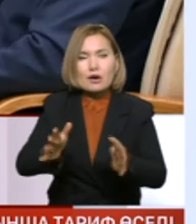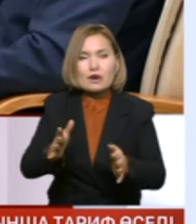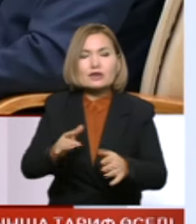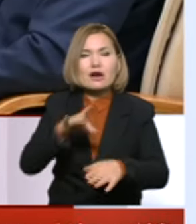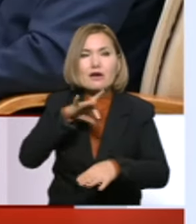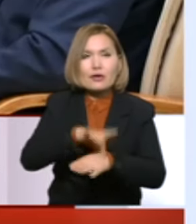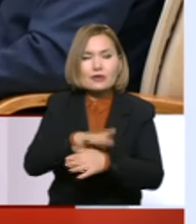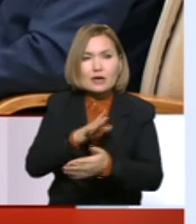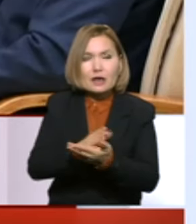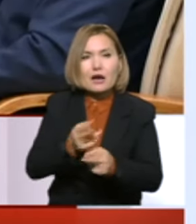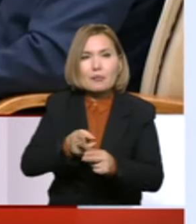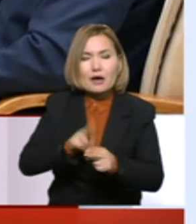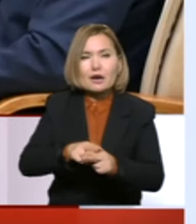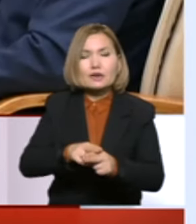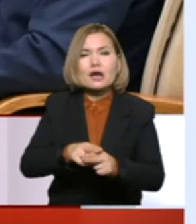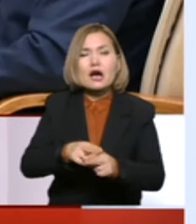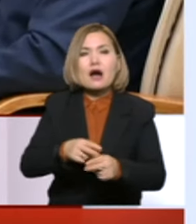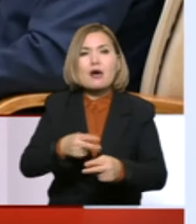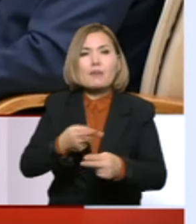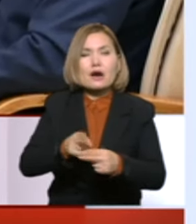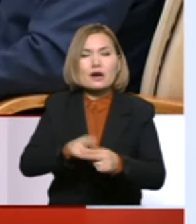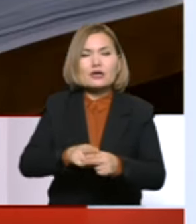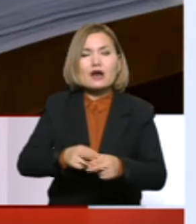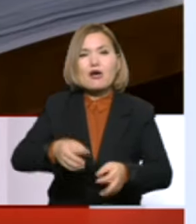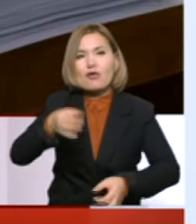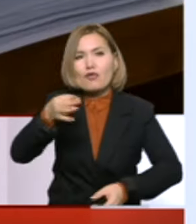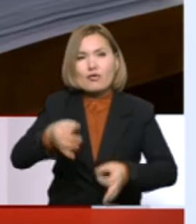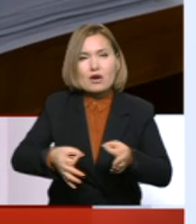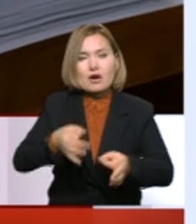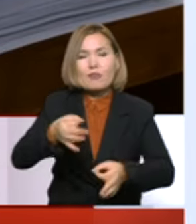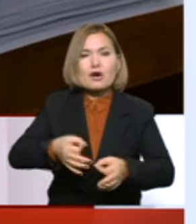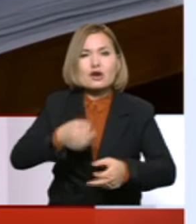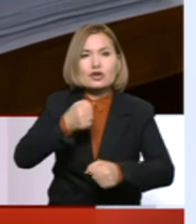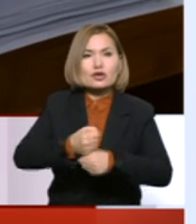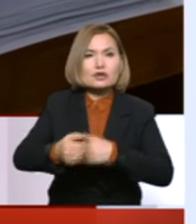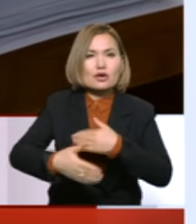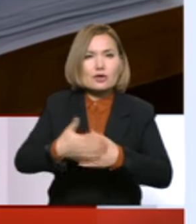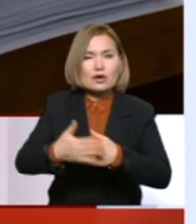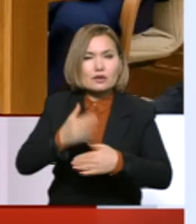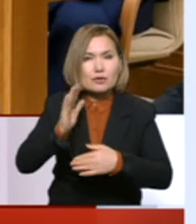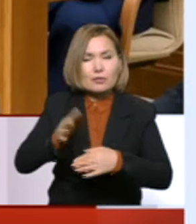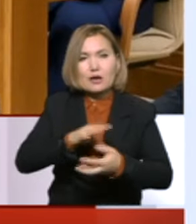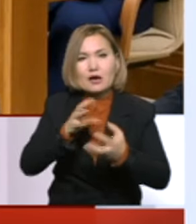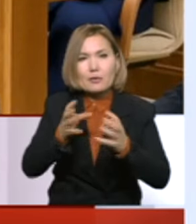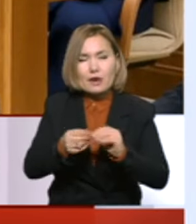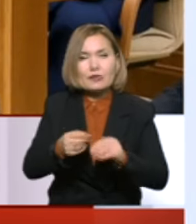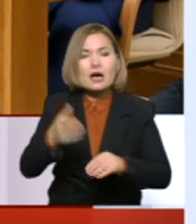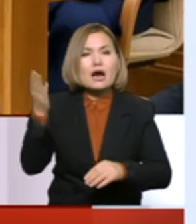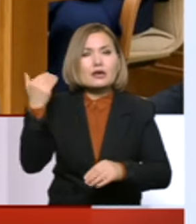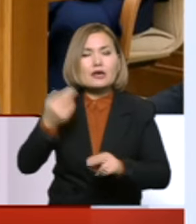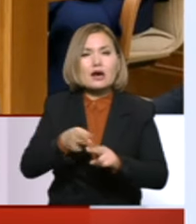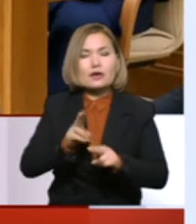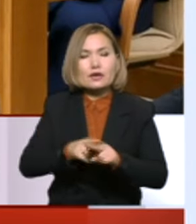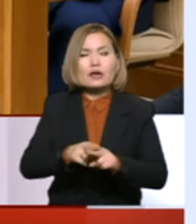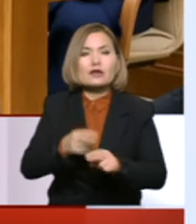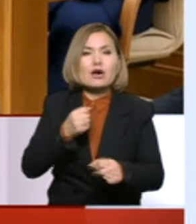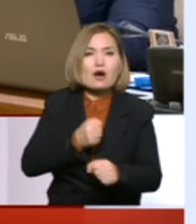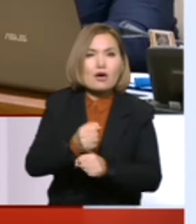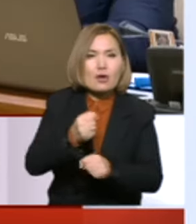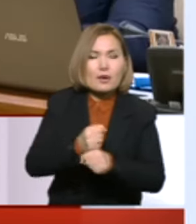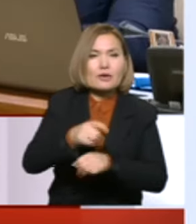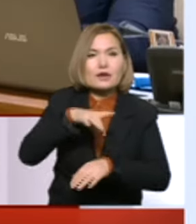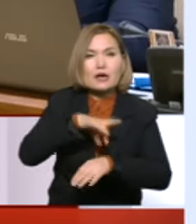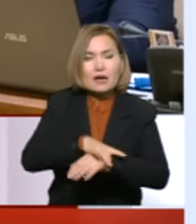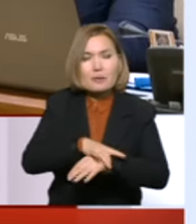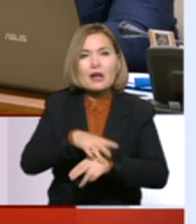директоры бойынша іс енді әкімшілік емес қылмыстық жауапкершілікке тартылатын болды. Яғни бұған дейін біреуді ұрып-соғу директоры